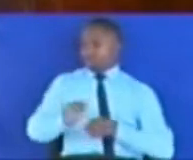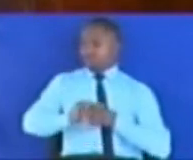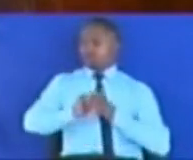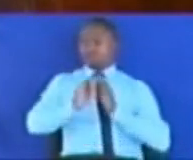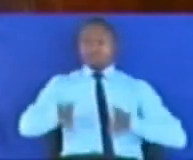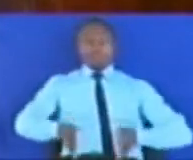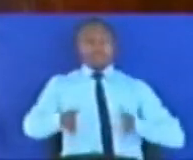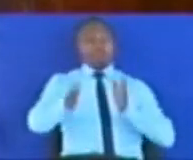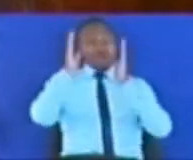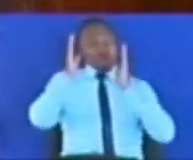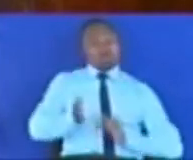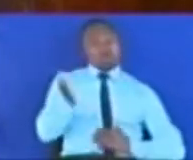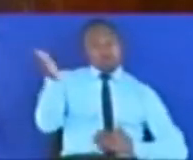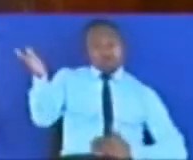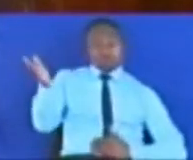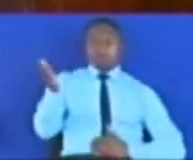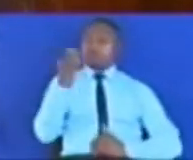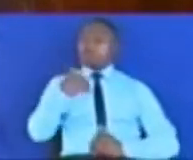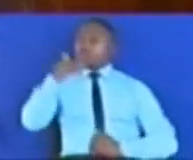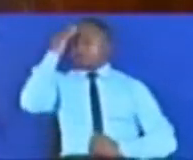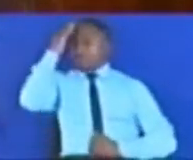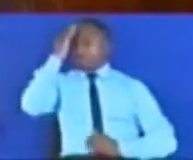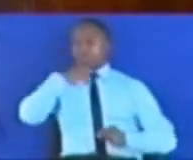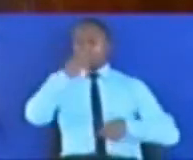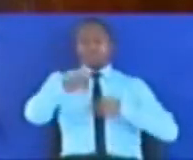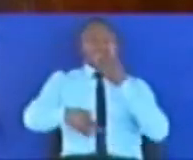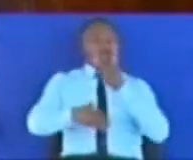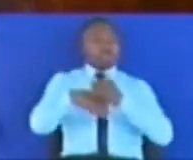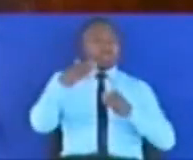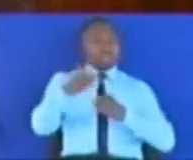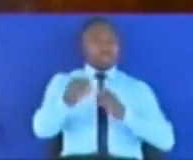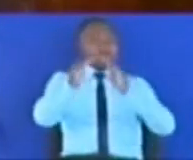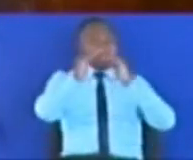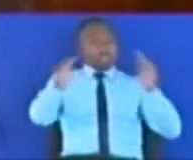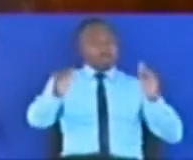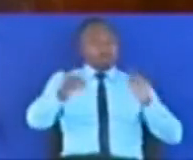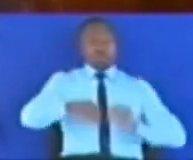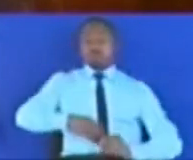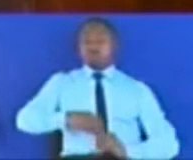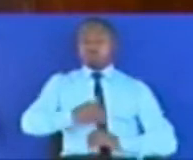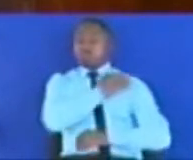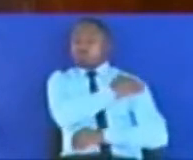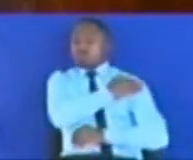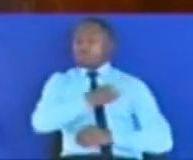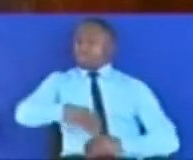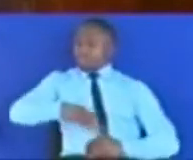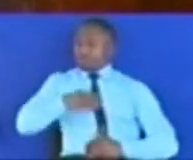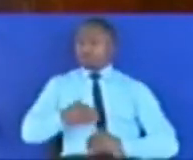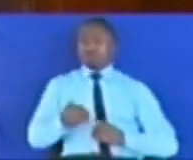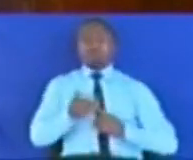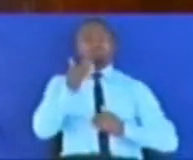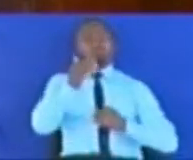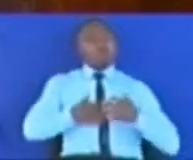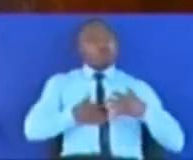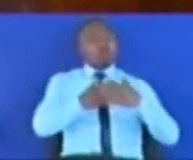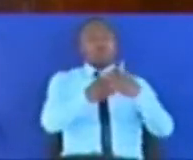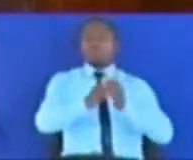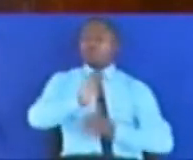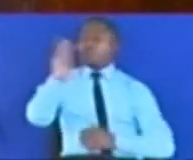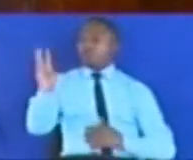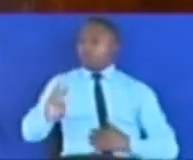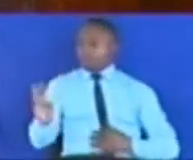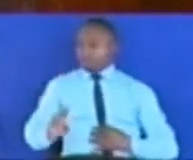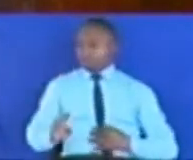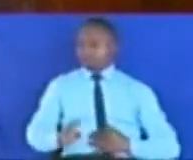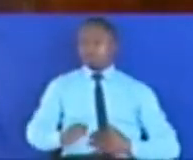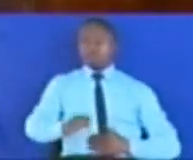kuu, tunataka kujua mradi wa ujenzi wa majengo ya huduma ya dharura umekwamia wapi. Na Mheshimiwa